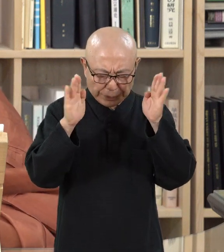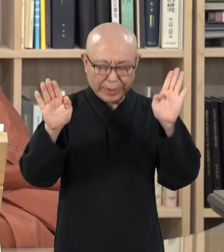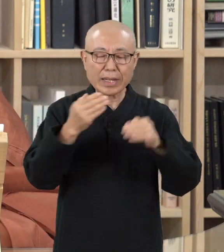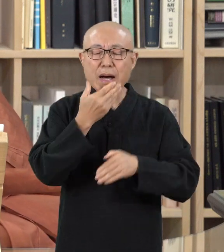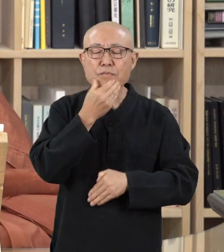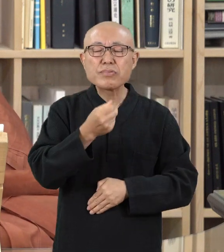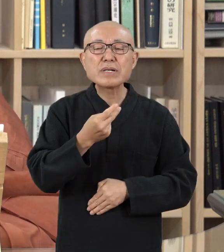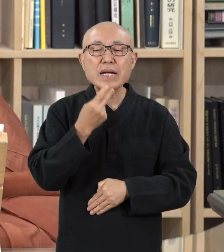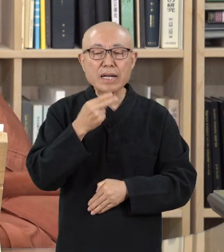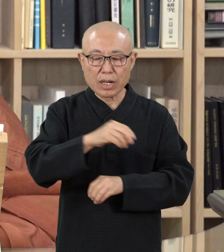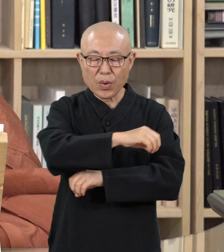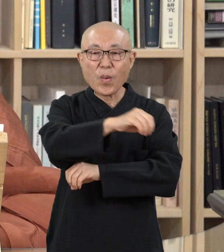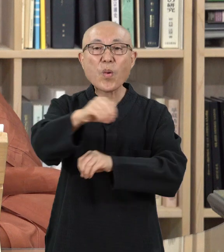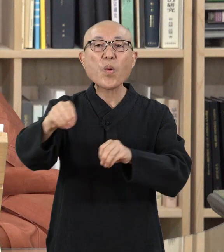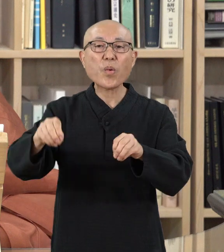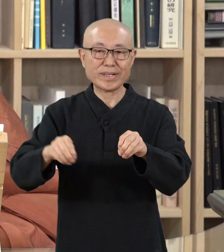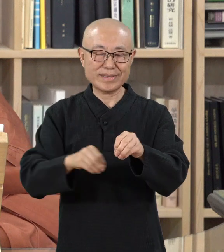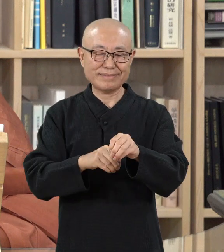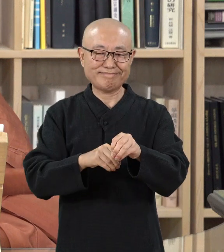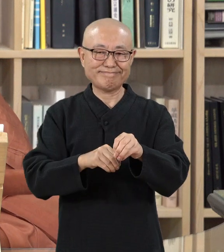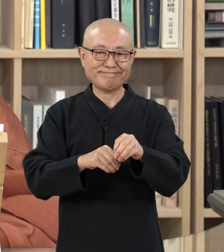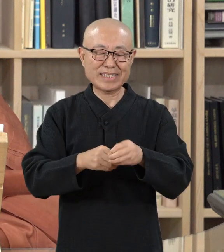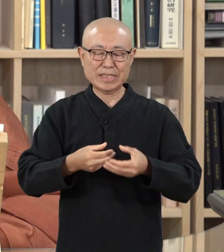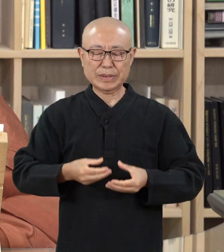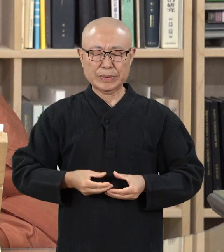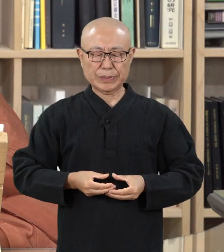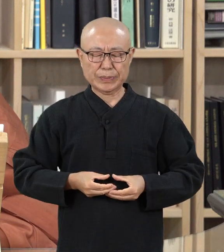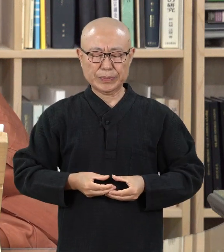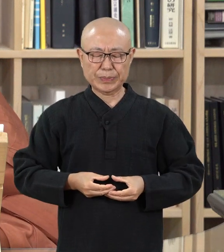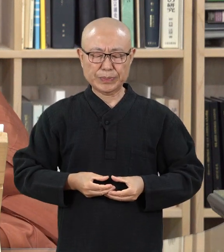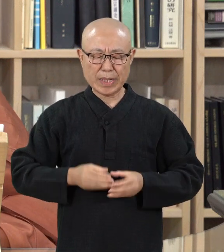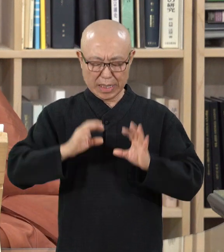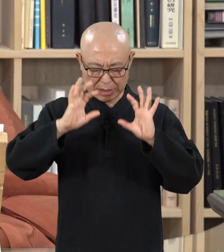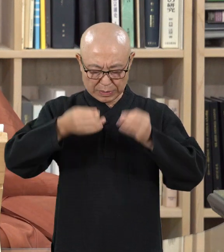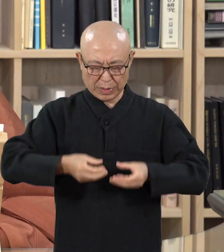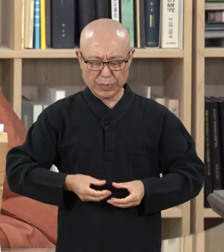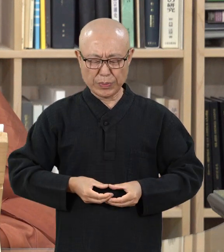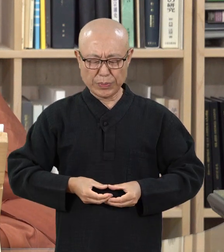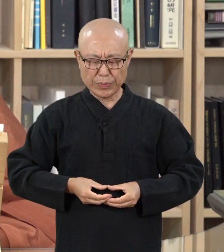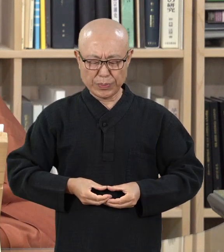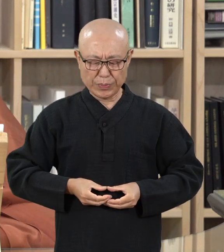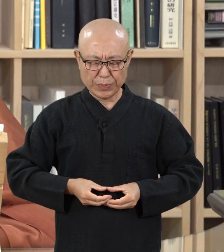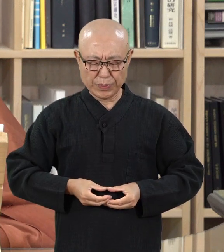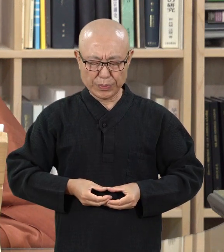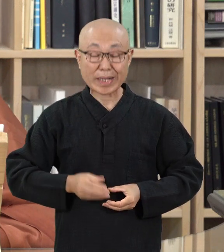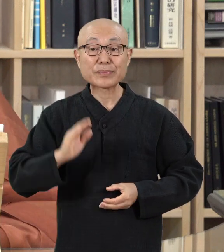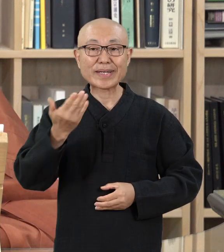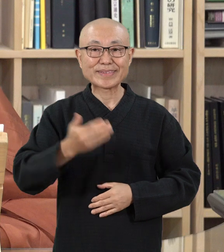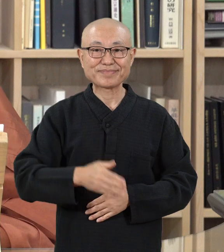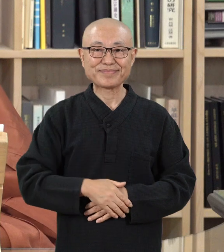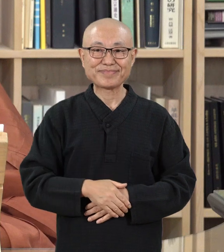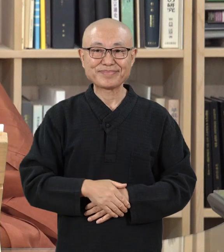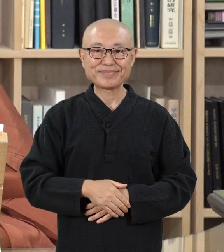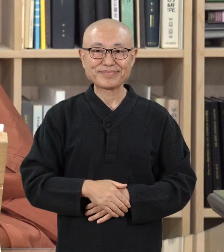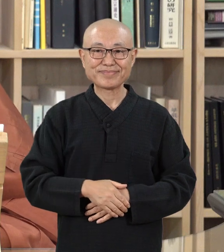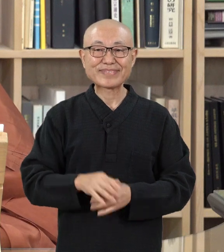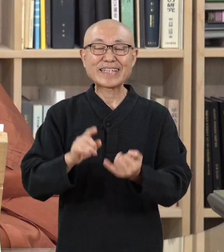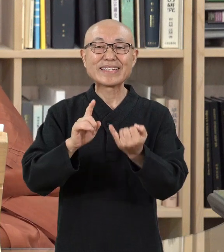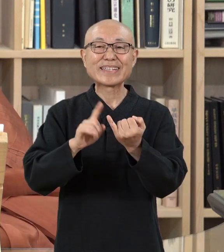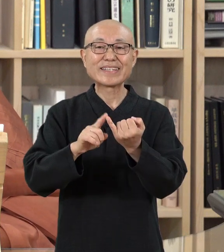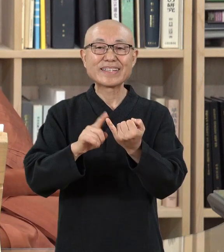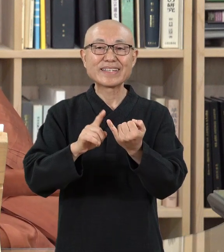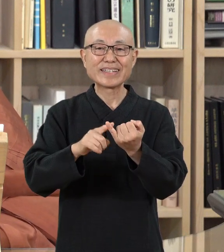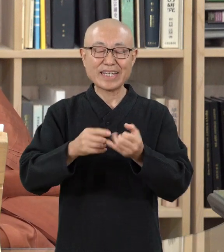불행을 돌이켜서 자기 내면을 살피는 이제 수행자가 됐어요. 그러다 보니까 점점